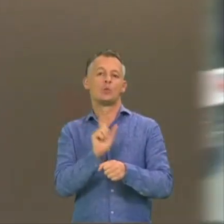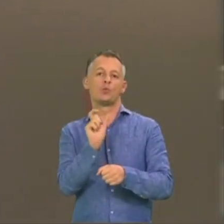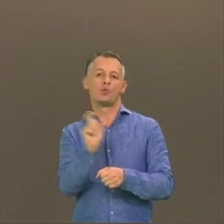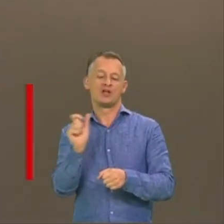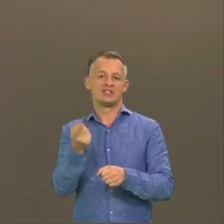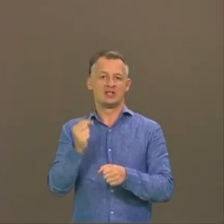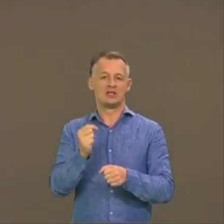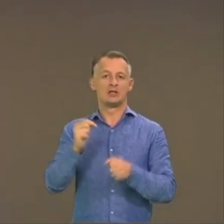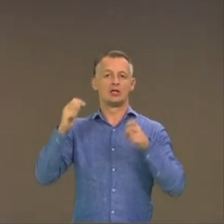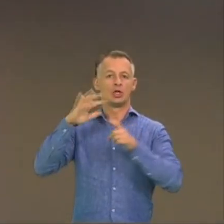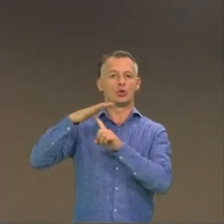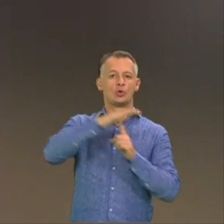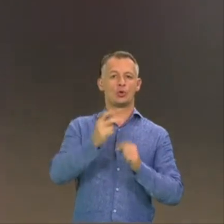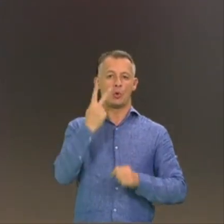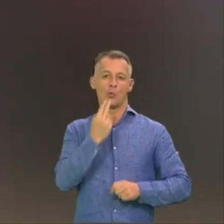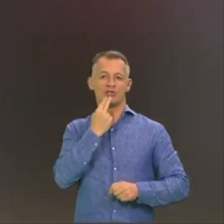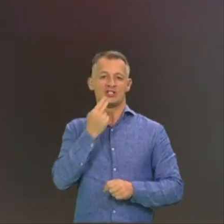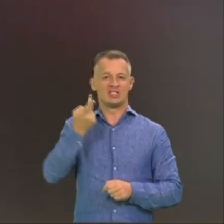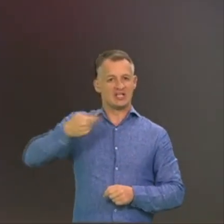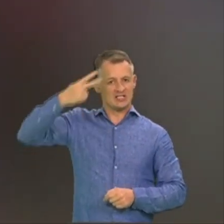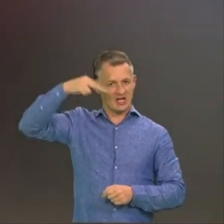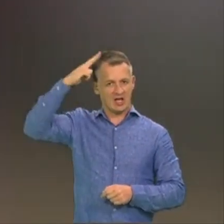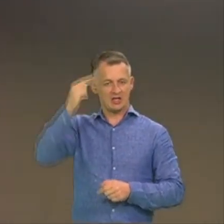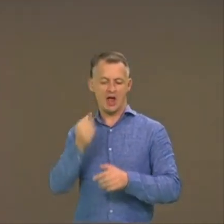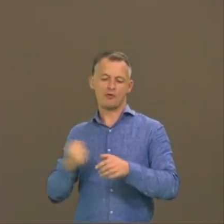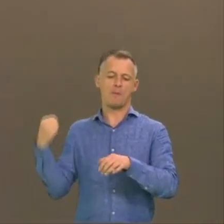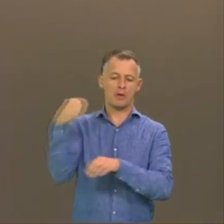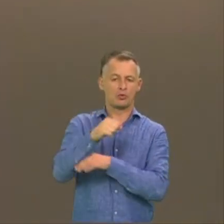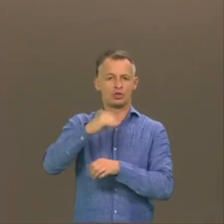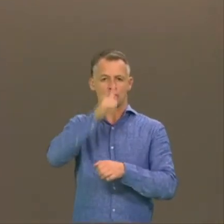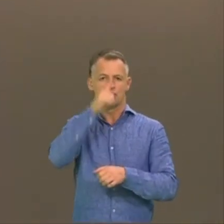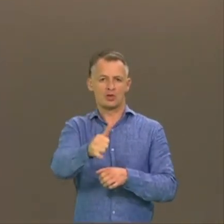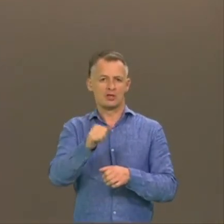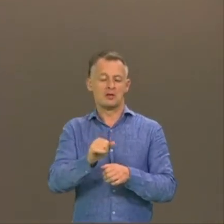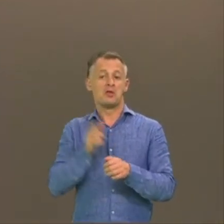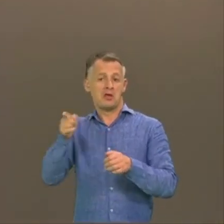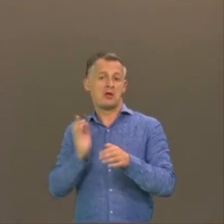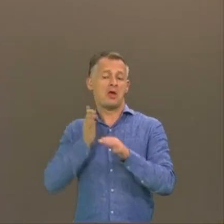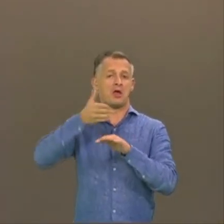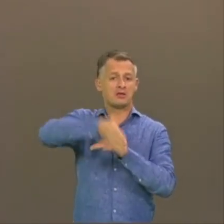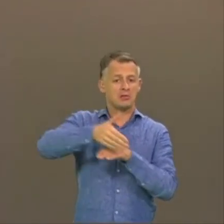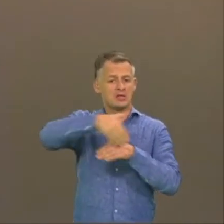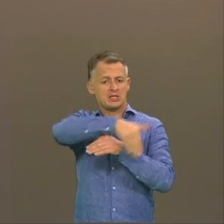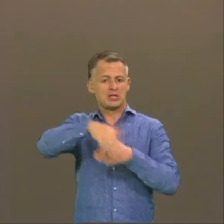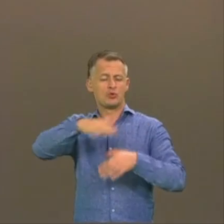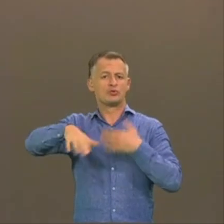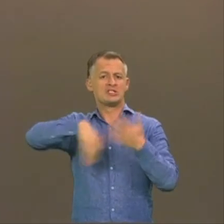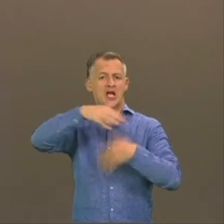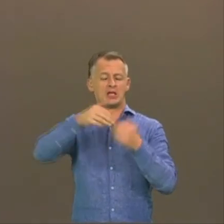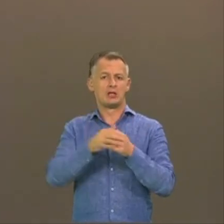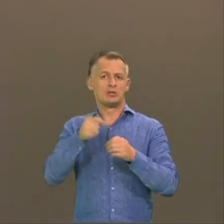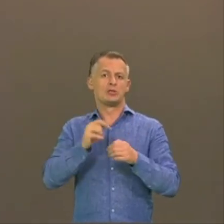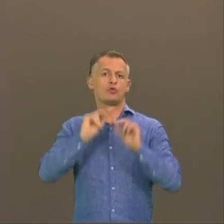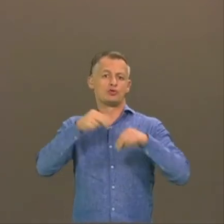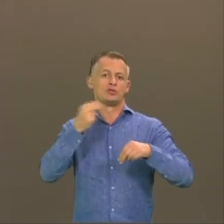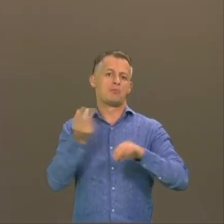Doi polițiști din Slatina au fost bătuți și înjurați de mai mulți indivizi pe stradă, au intervenit într-un scandal conjugal, iar spiritele s-au încins și mai mult.